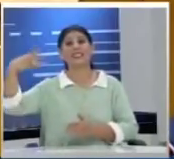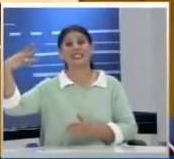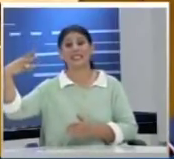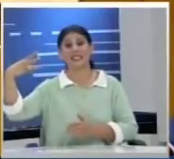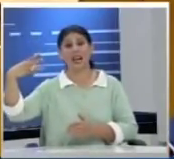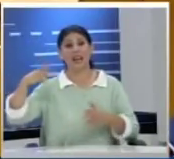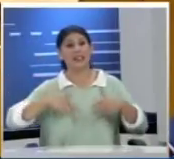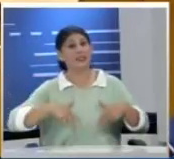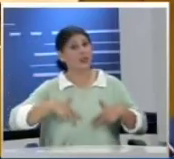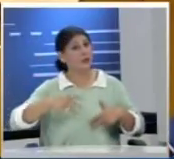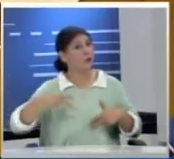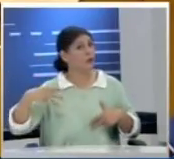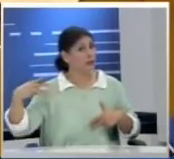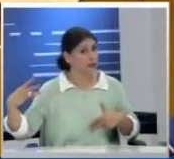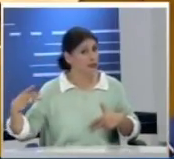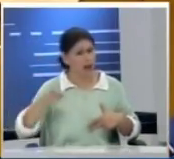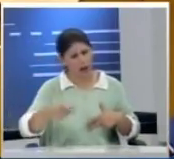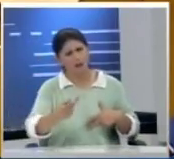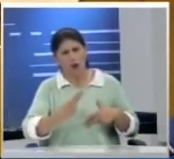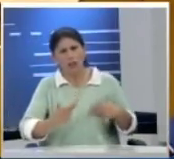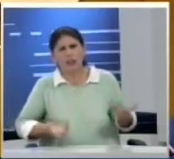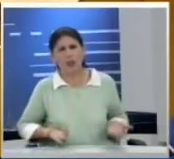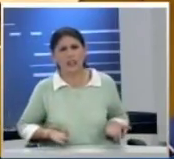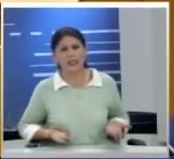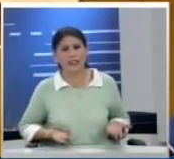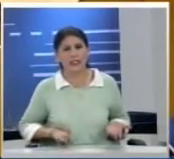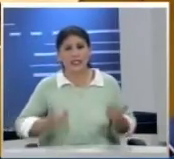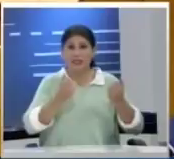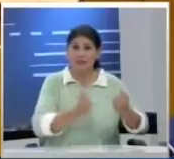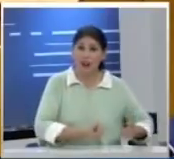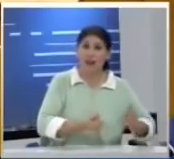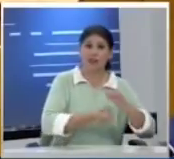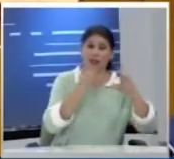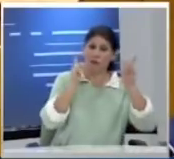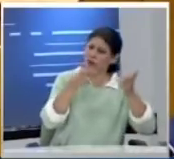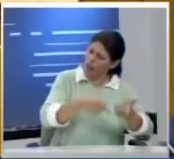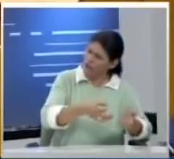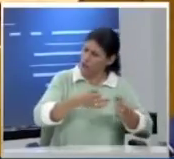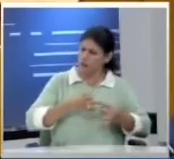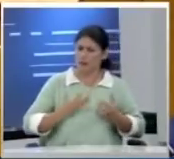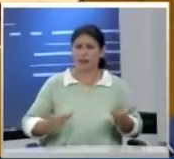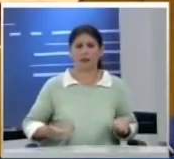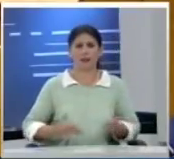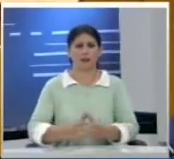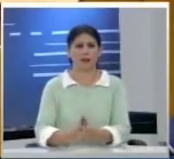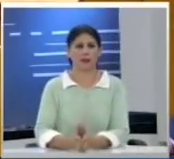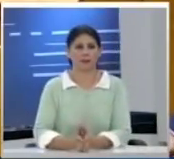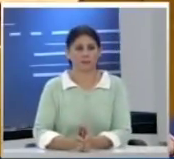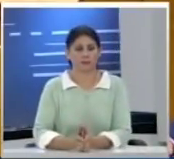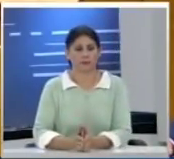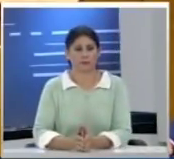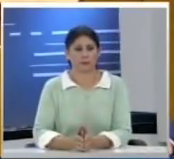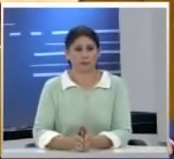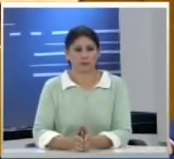και της κυβέρνησής του. Αυτό δεν λέτε. Ενάντια στη Νέα Δημοκρατία. Αυτό λέτε, μάλιστα. Και ποιος